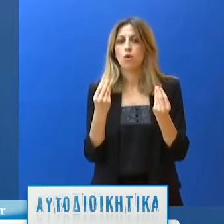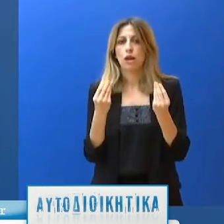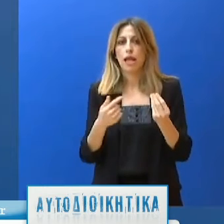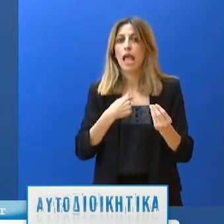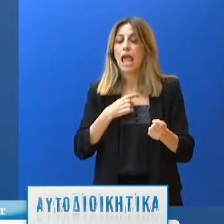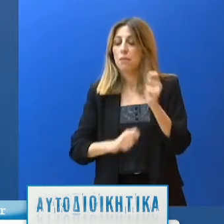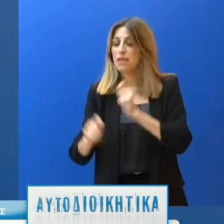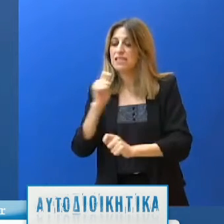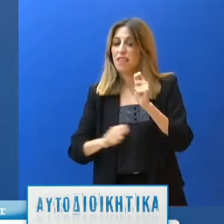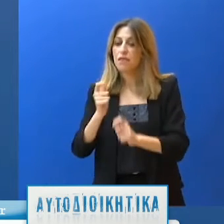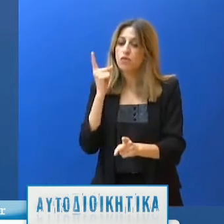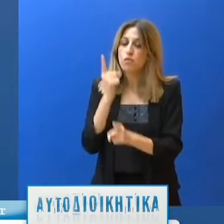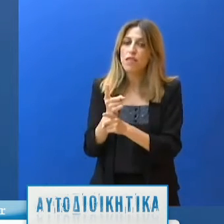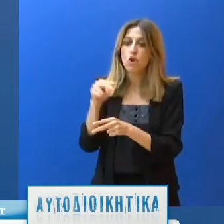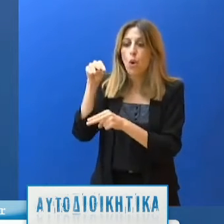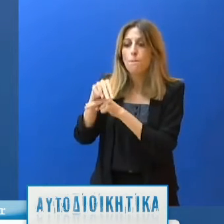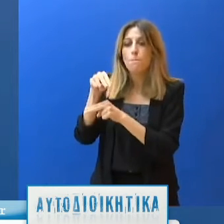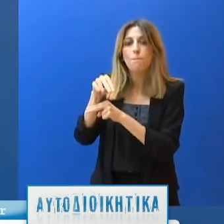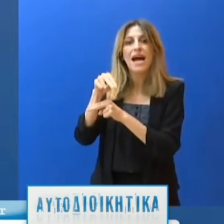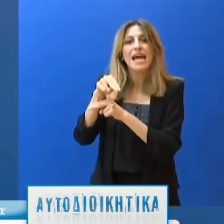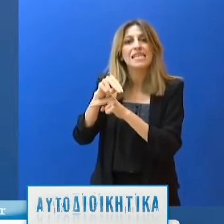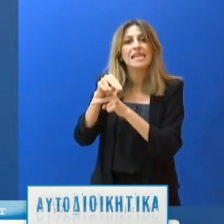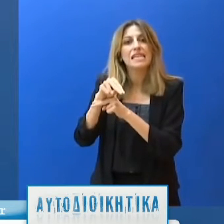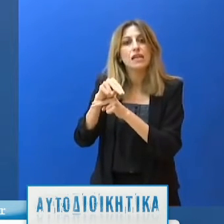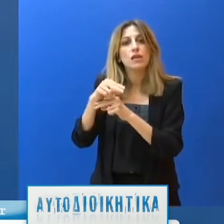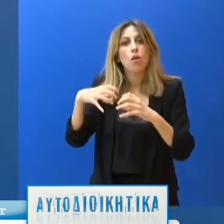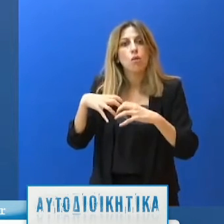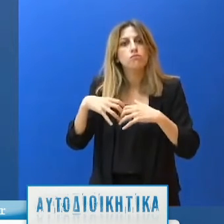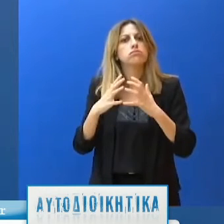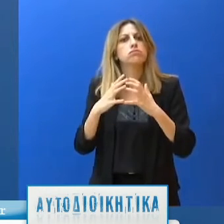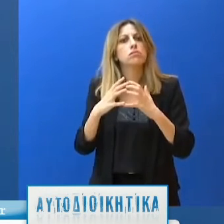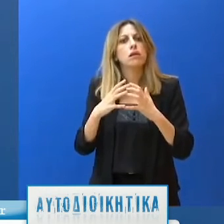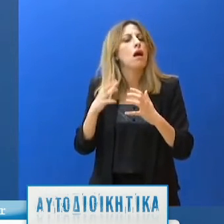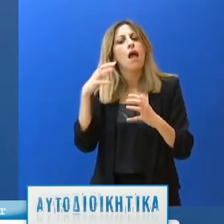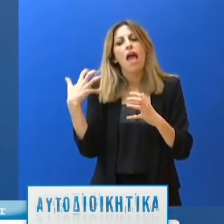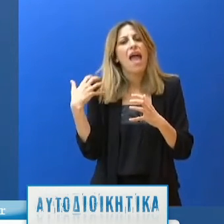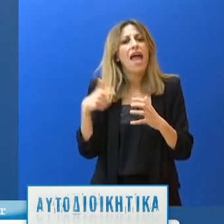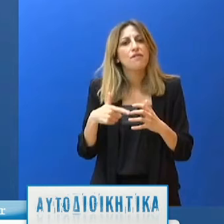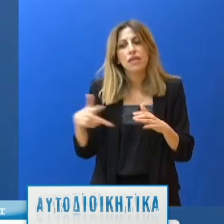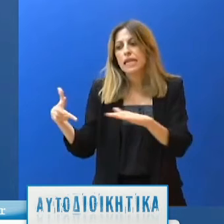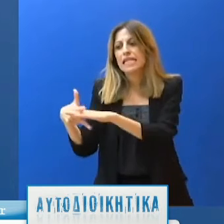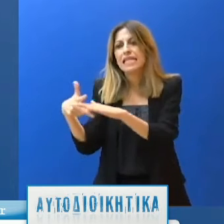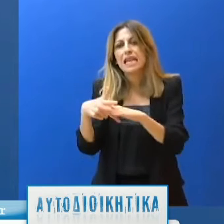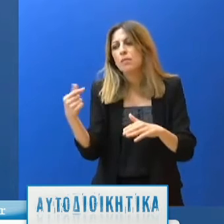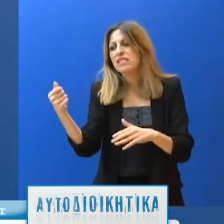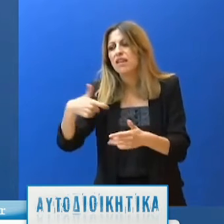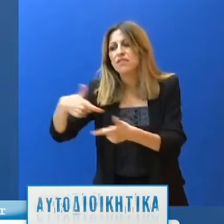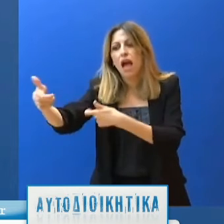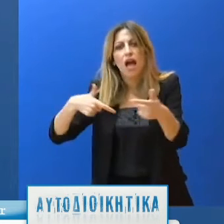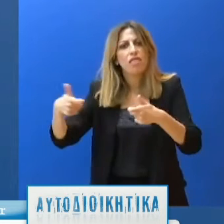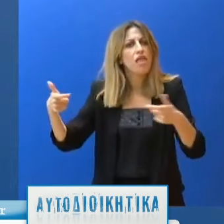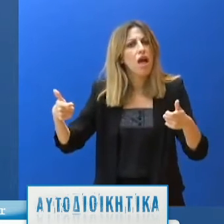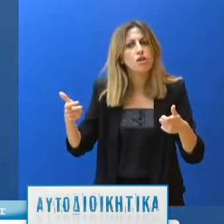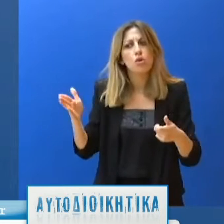θα παρακολουθεί την πορεία διανοιοδότησης των επιχειρήσεων από τις τράπεζες. Όσον αφορά τον τουρισμό, το σχέδιο